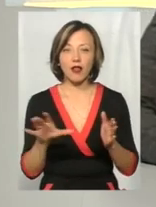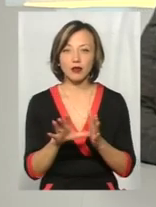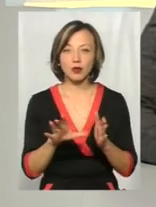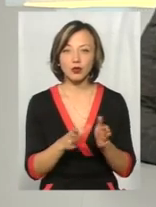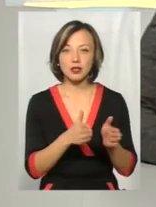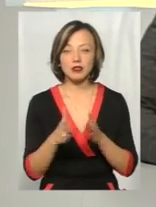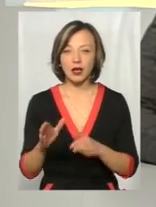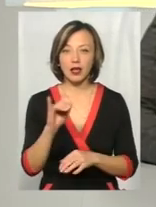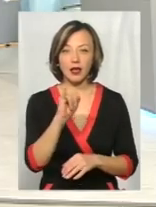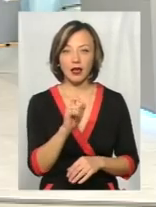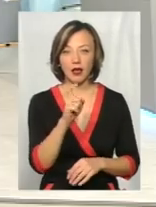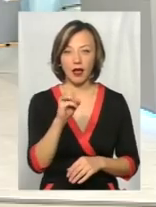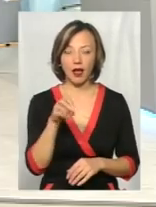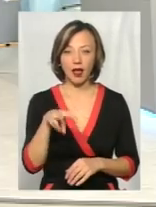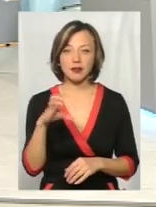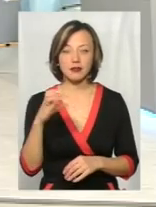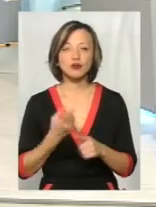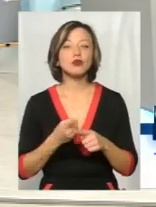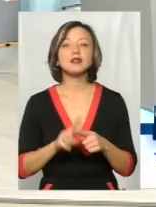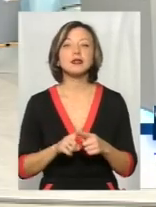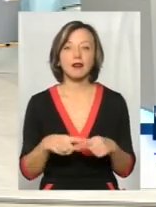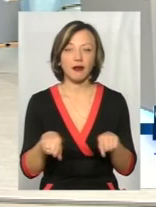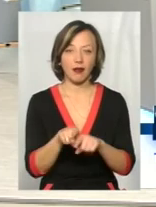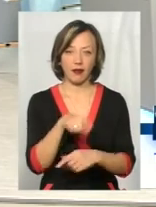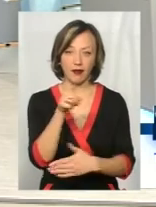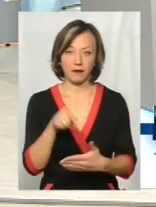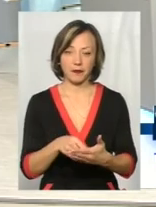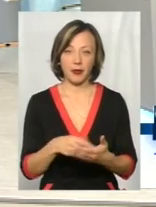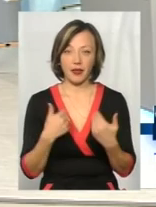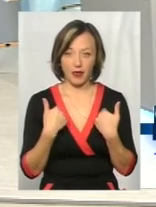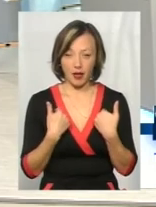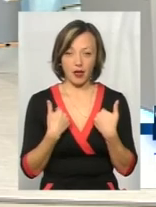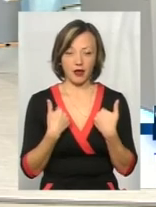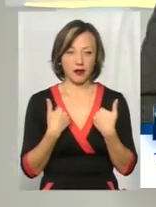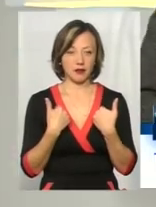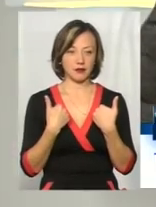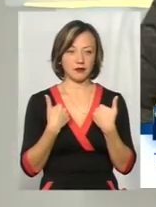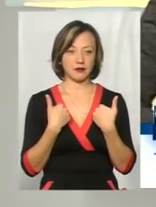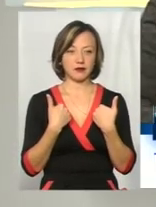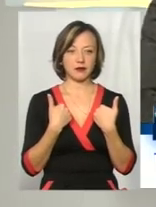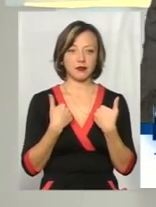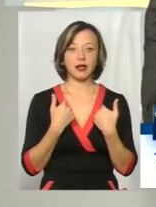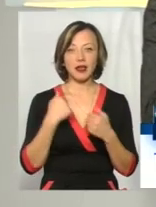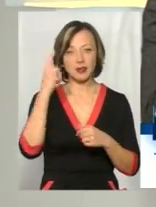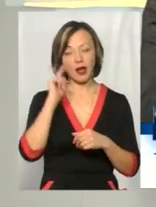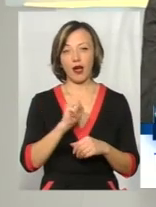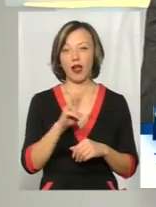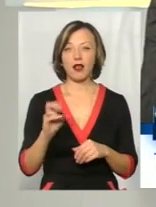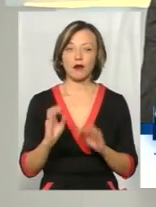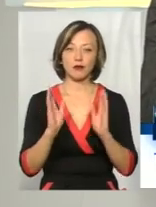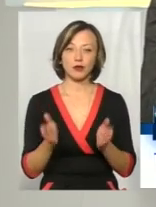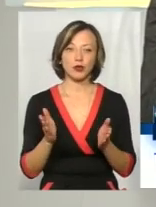систему e-health. Ось що це, для чого воно? От я так, ну, я тут, в принципі, я знаю, але я